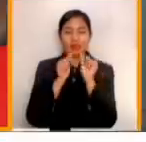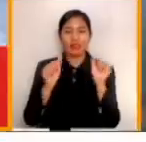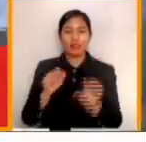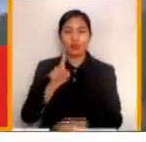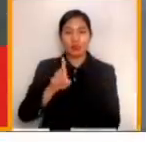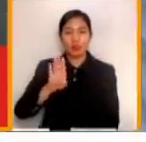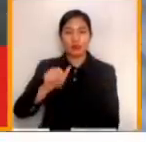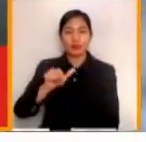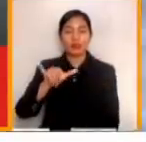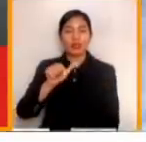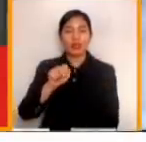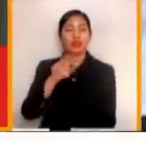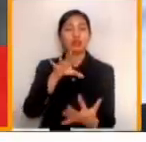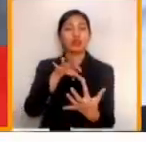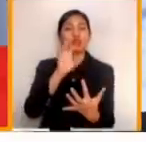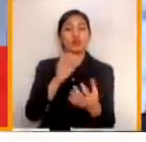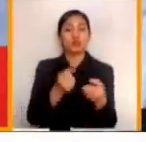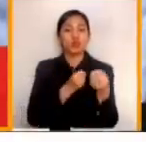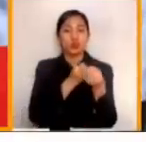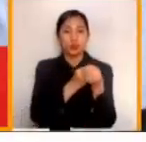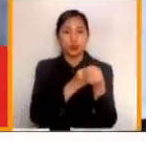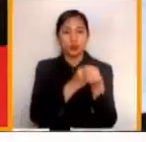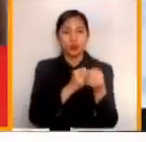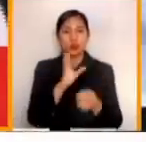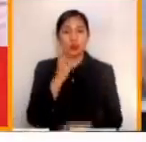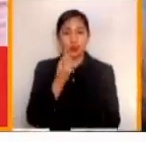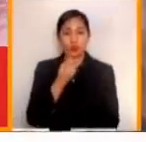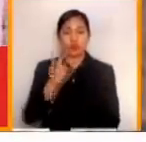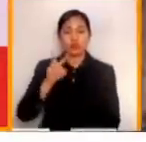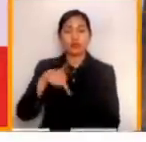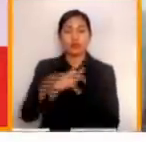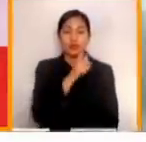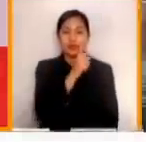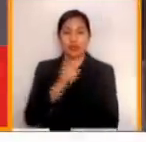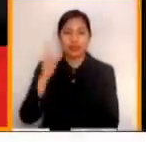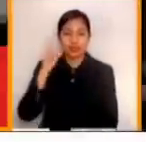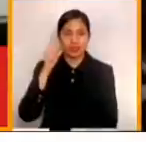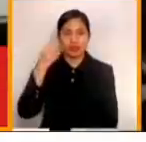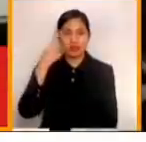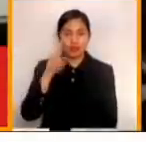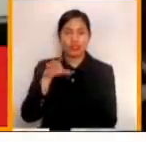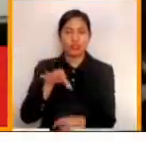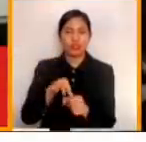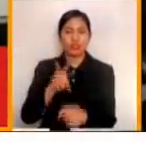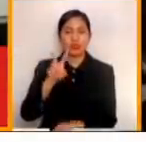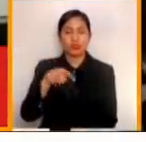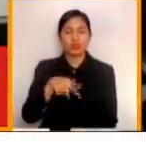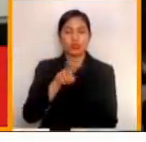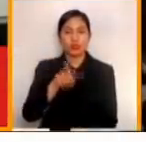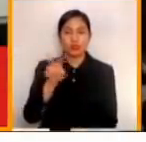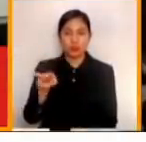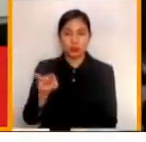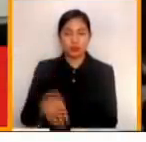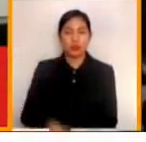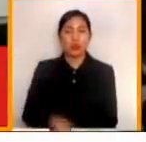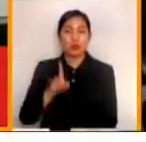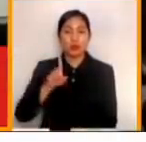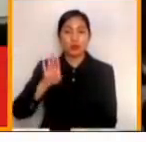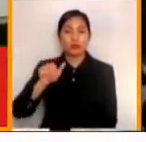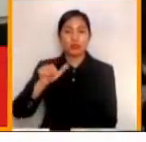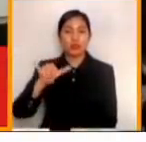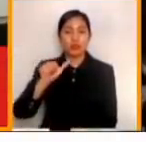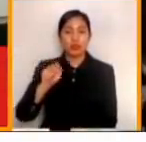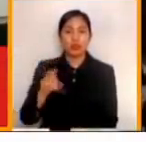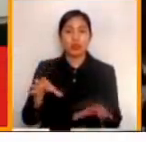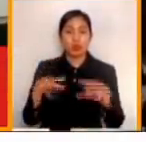suportahan ang pagtakbong pangulo ni Vice President Lenny Robredo sa 2022. Ang isang bayan ay koalisyon ng iba't ibang